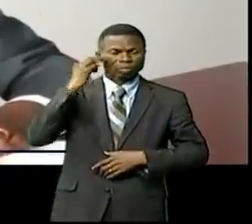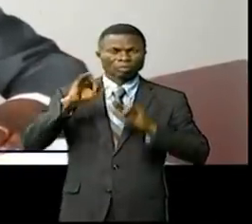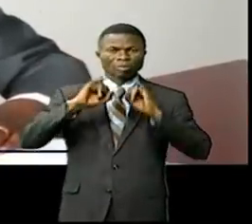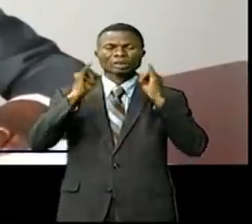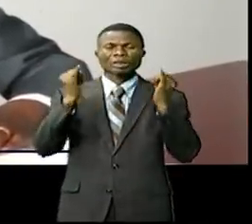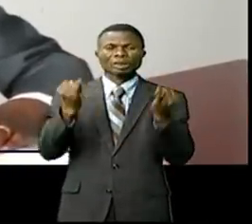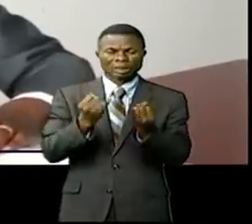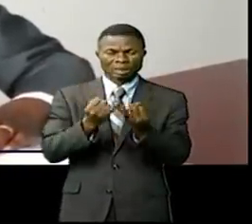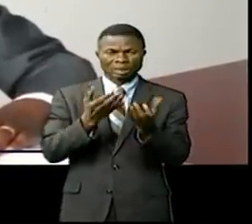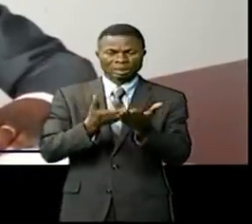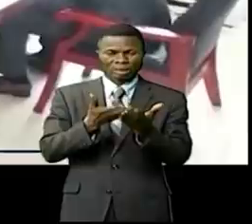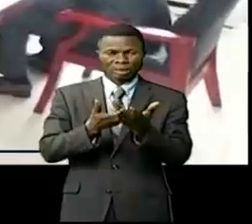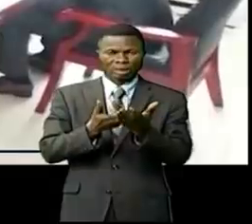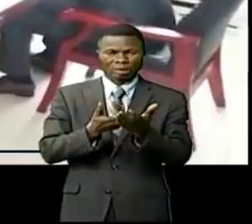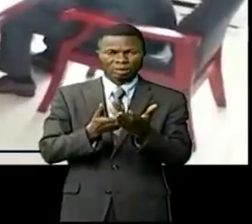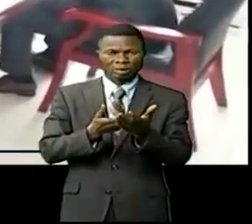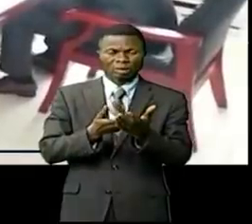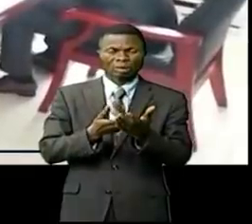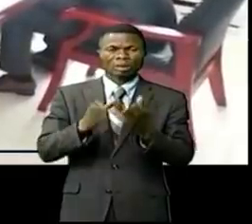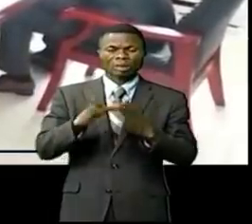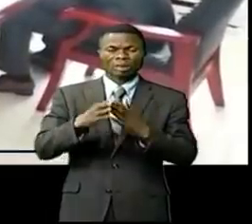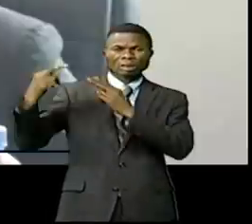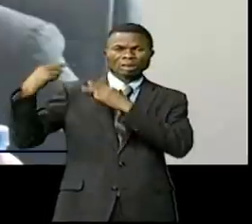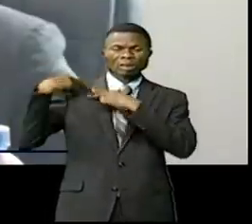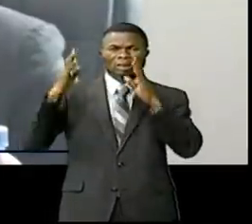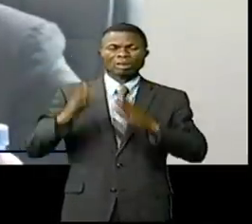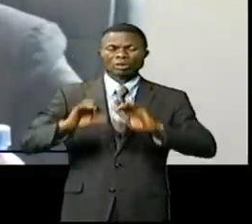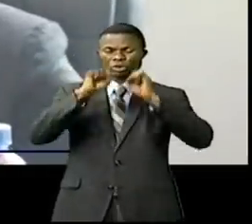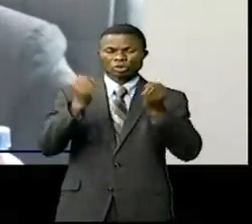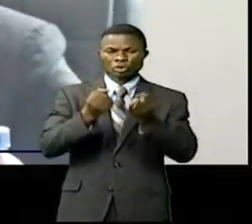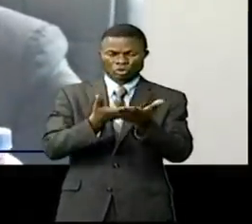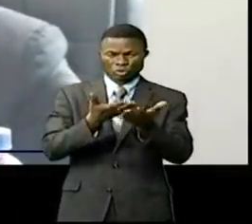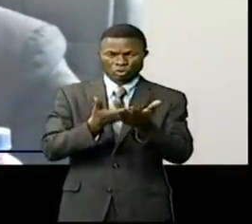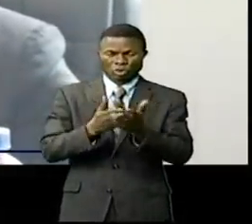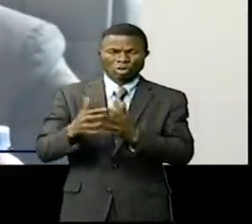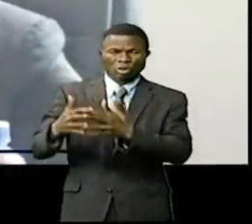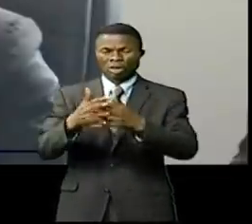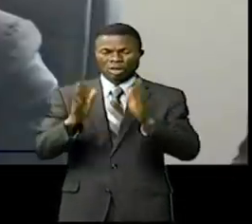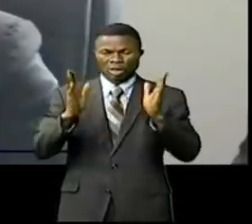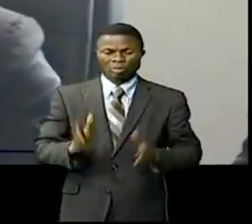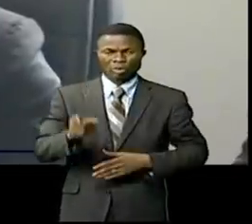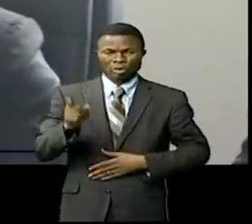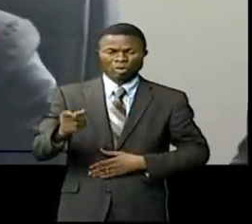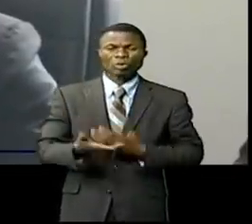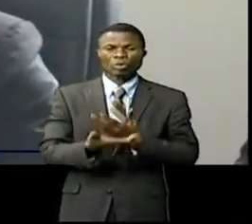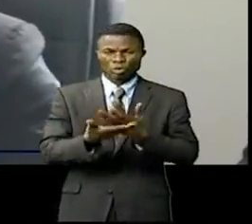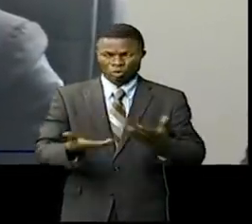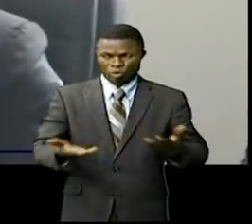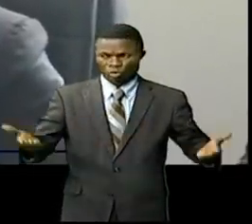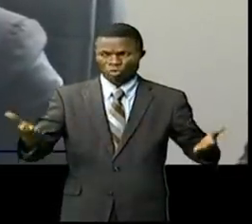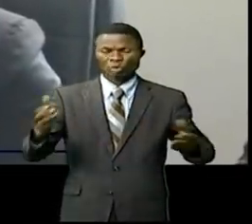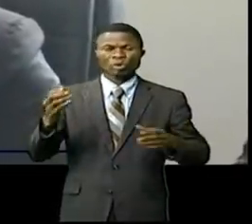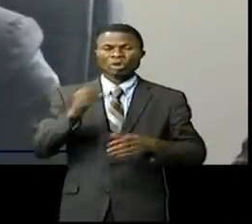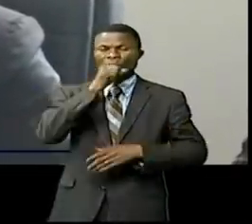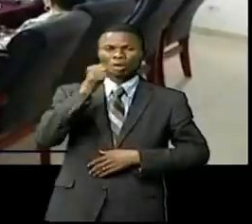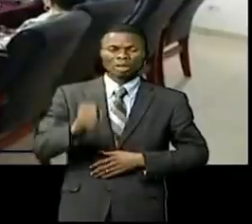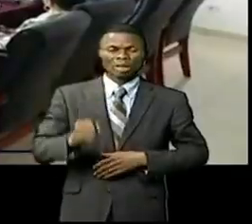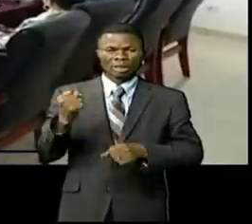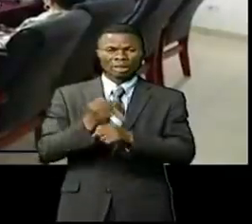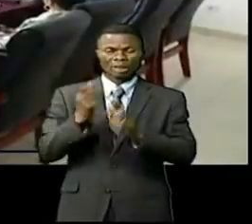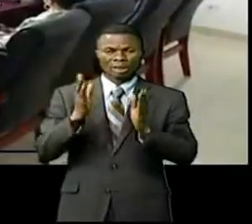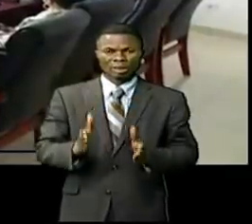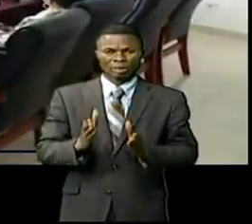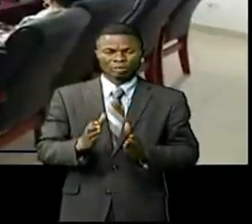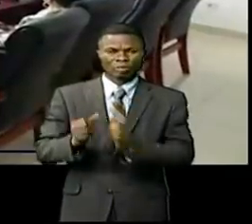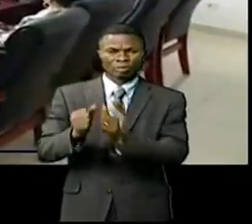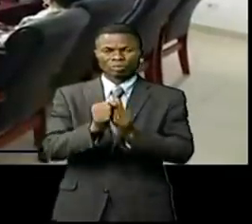Julien Paluku-Kayunga, par les responsables de cette société américaine Volancy. Will Roper, ancien Pentagone, était